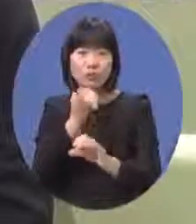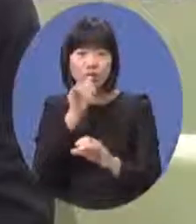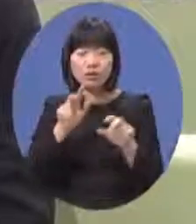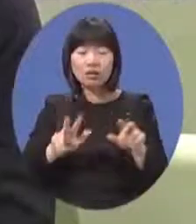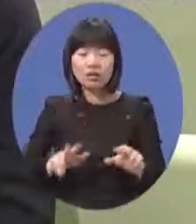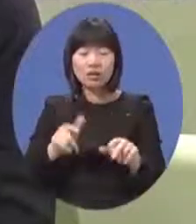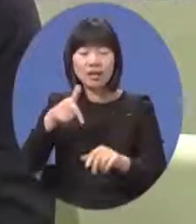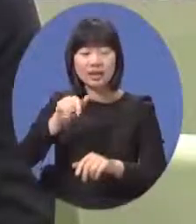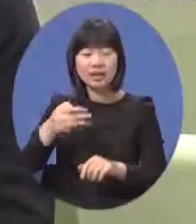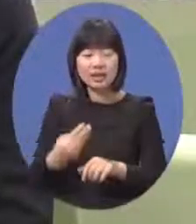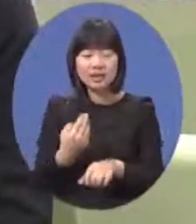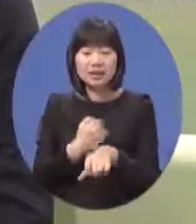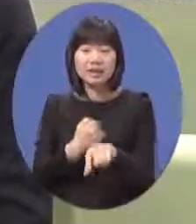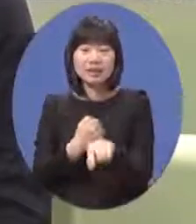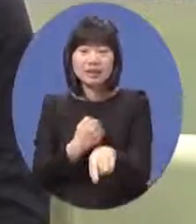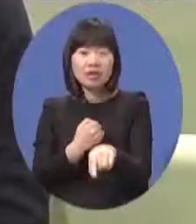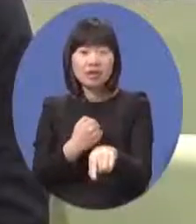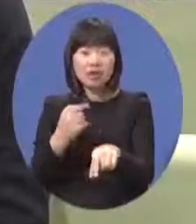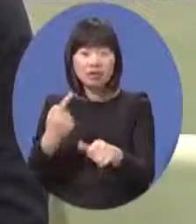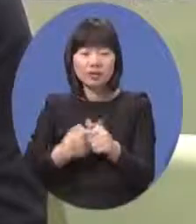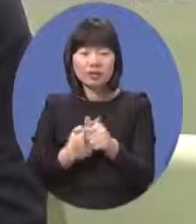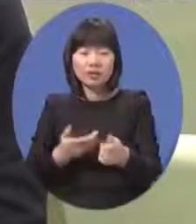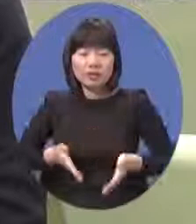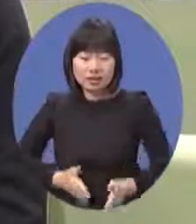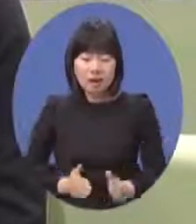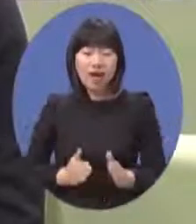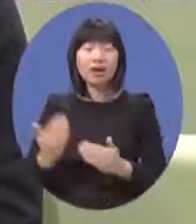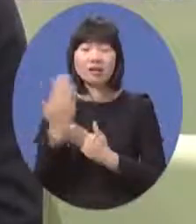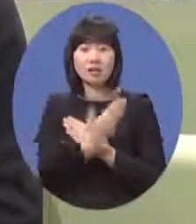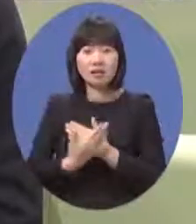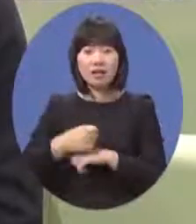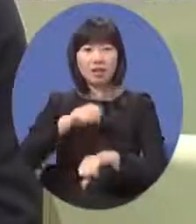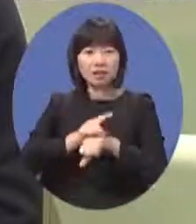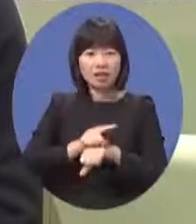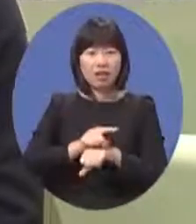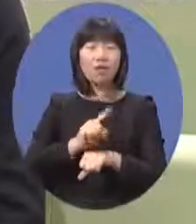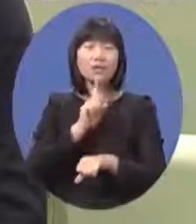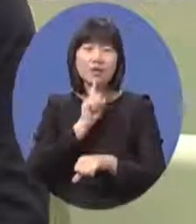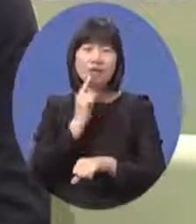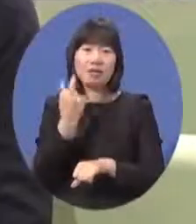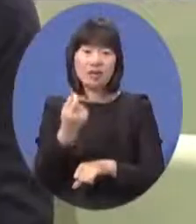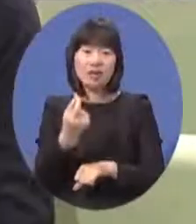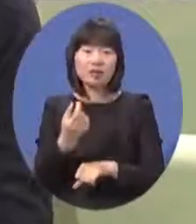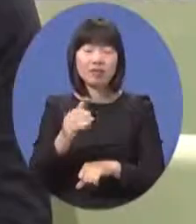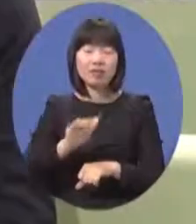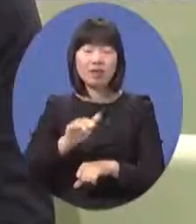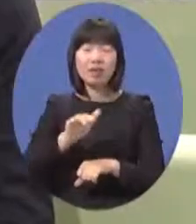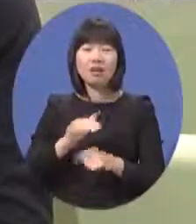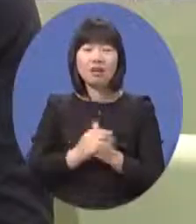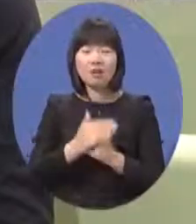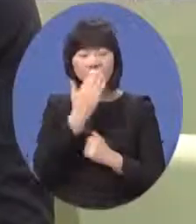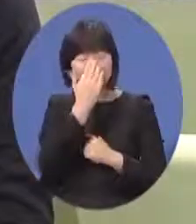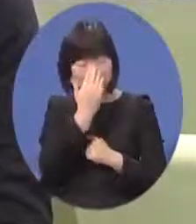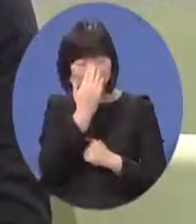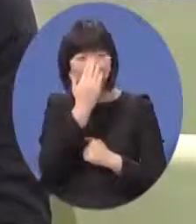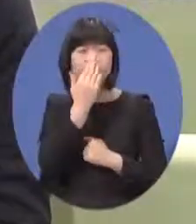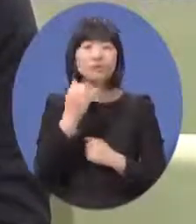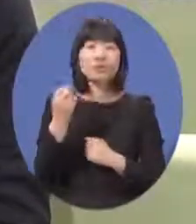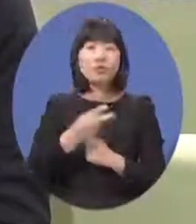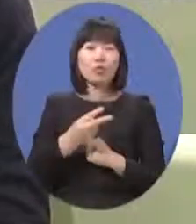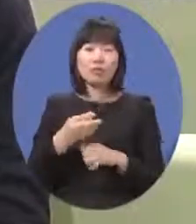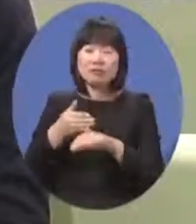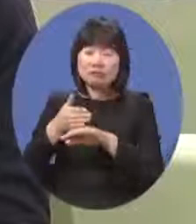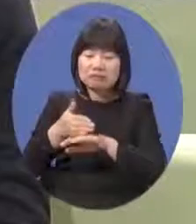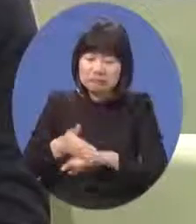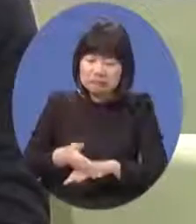이제 우리가 기질이라고 하는 거는 타고난 자기 생물학적인 성향을 이야기하거든요. 네. 근데 이제 기질은 크게 순한 기질, 그다음에 약간